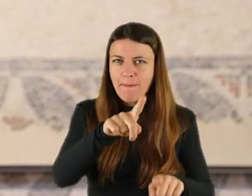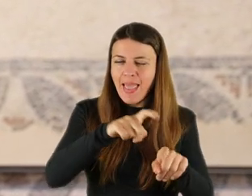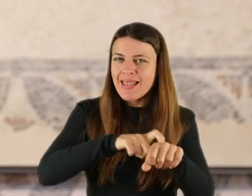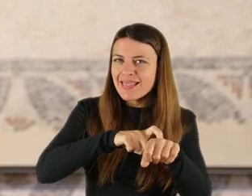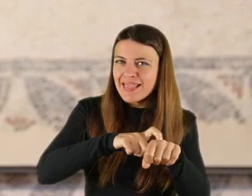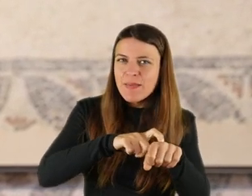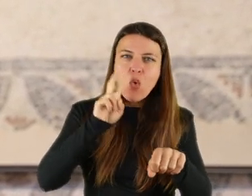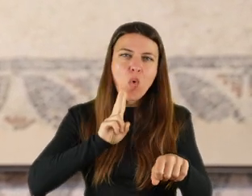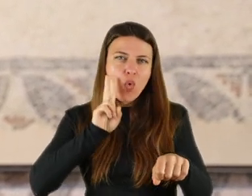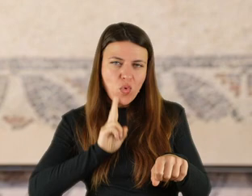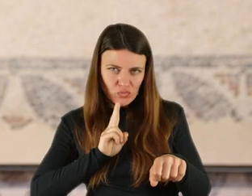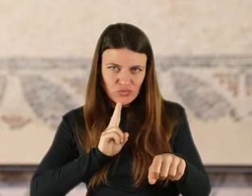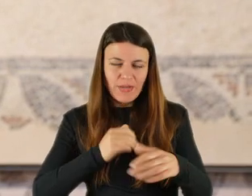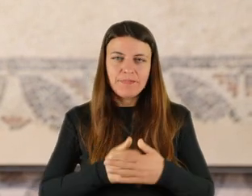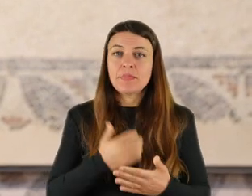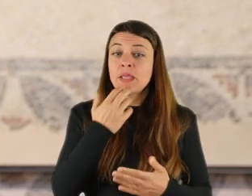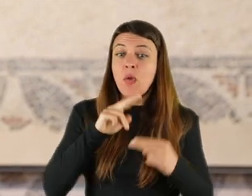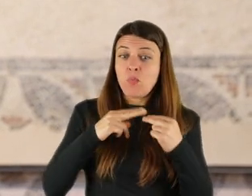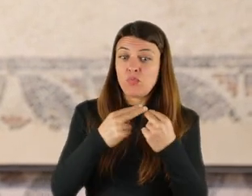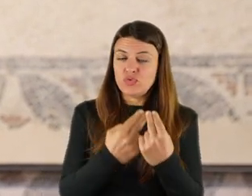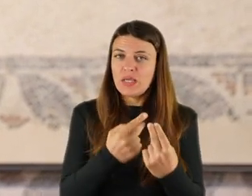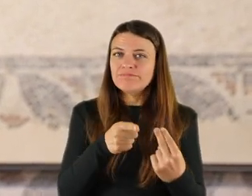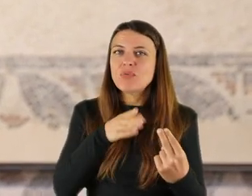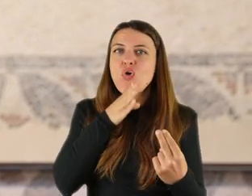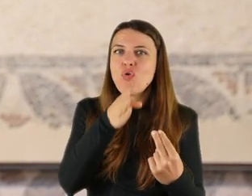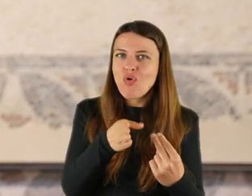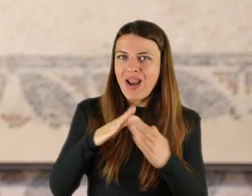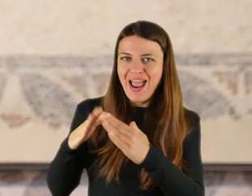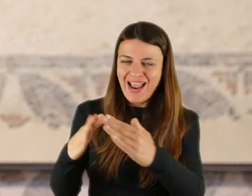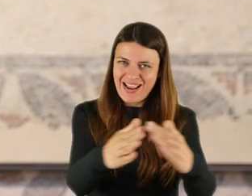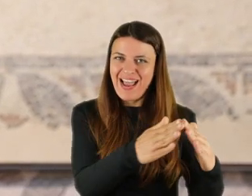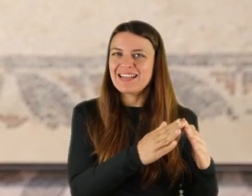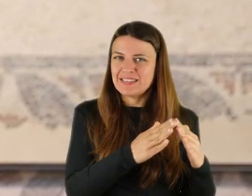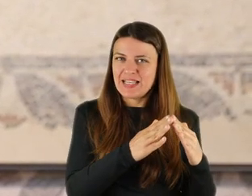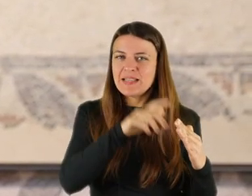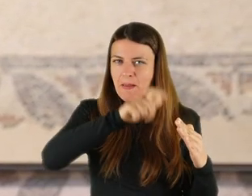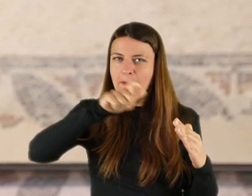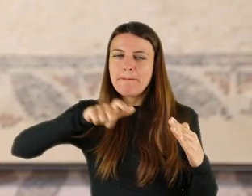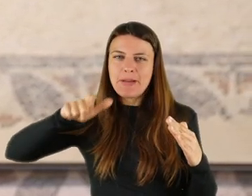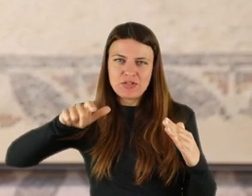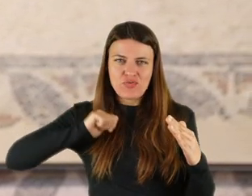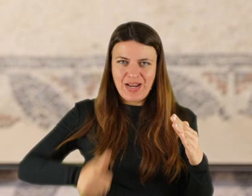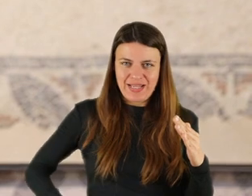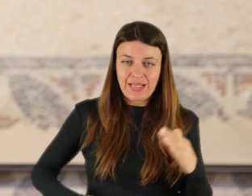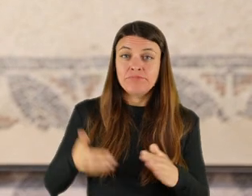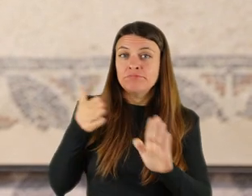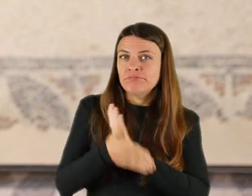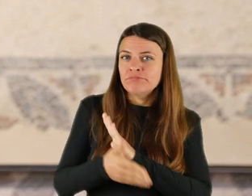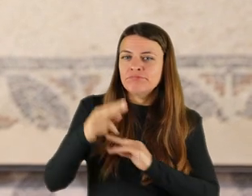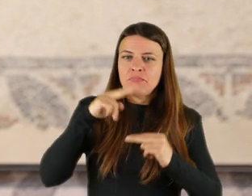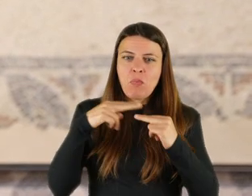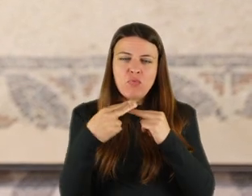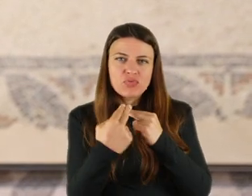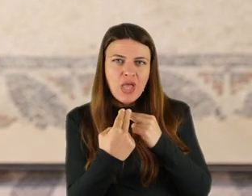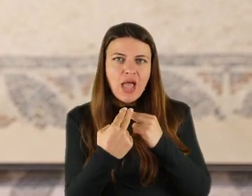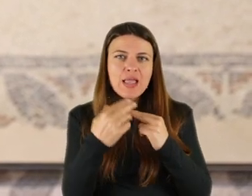unes cases o unes altres. Els mosaics apareixien en les cases de les persones més riques. El mosaic és un art decoratiu que